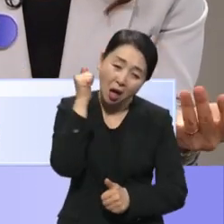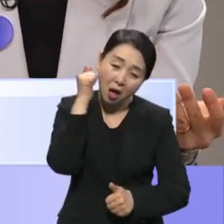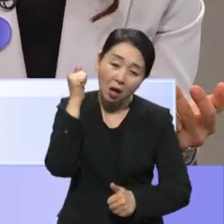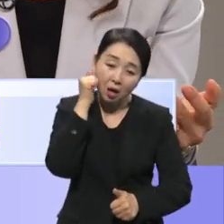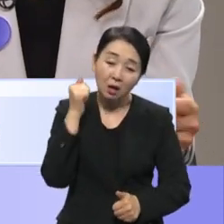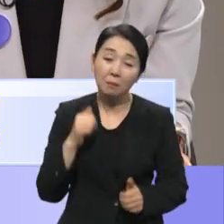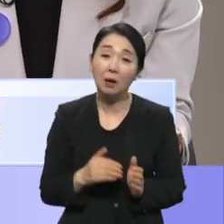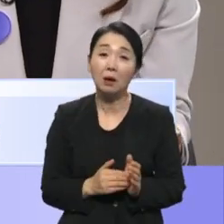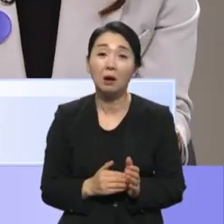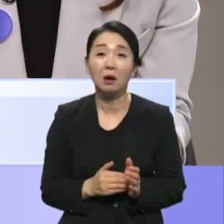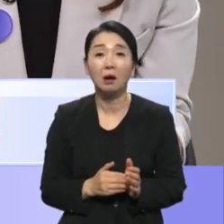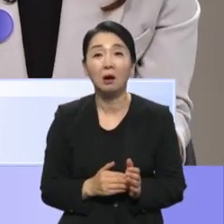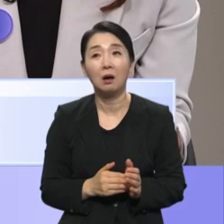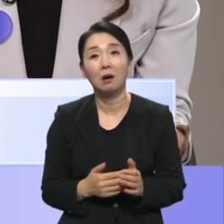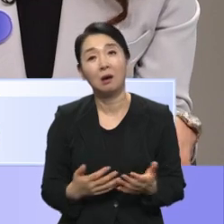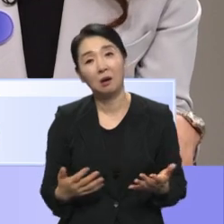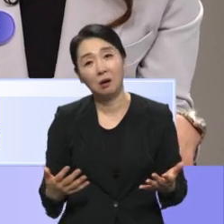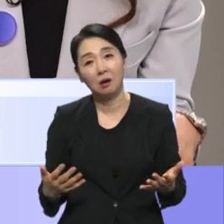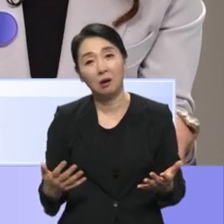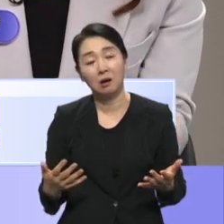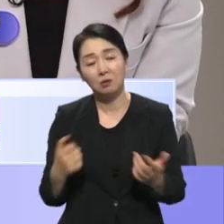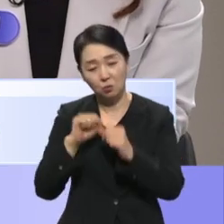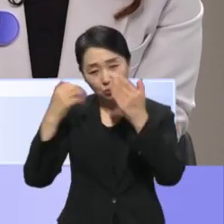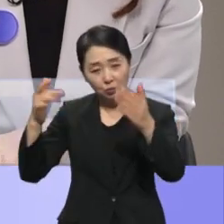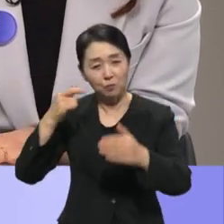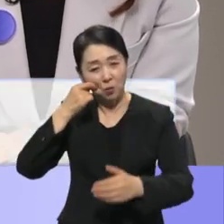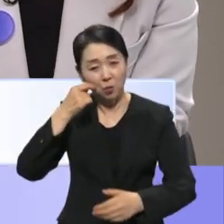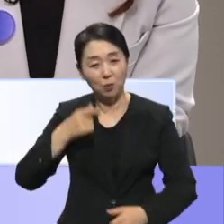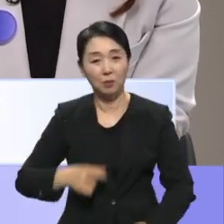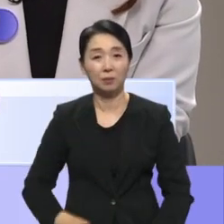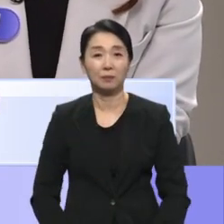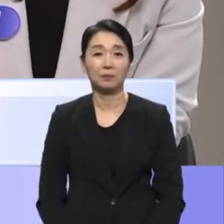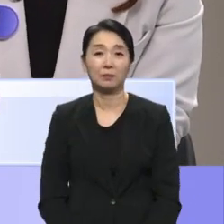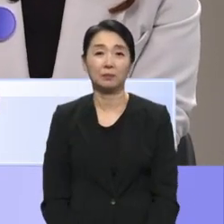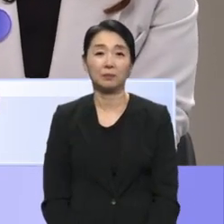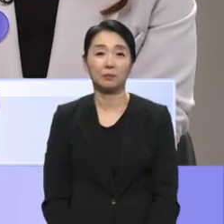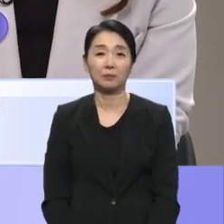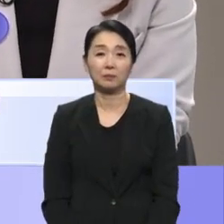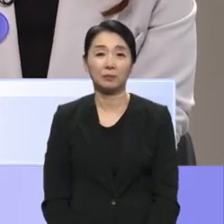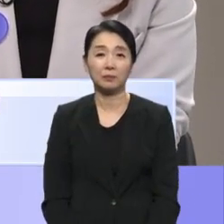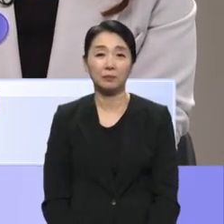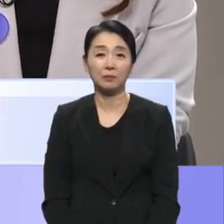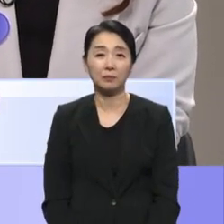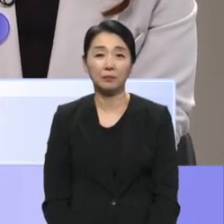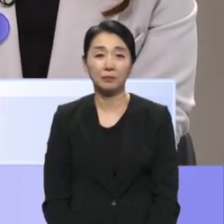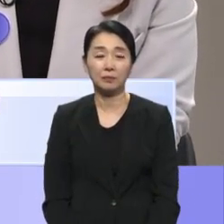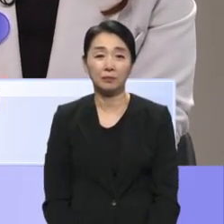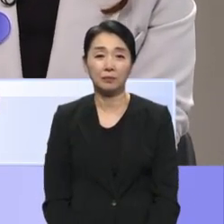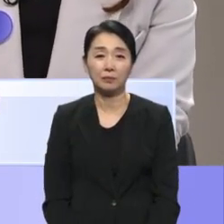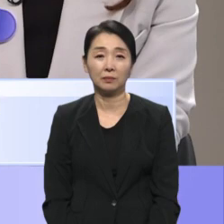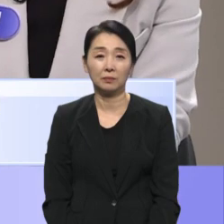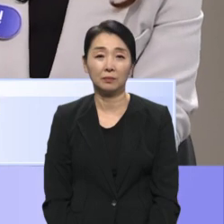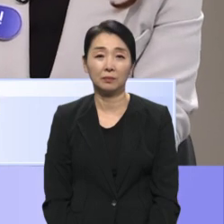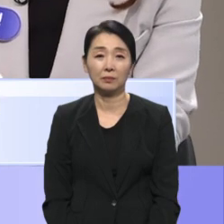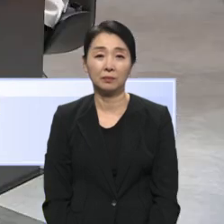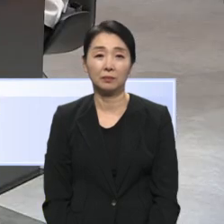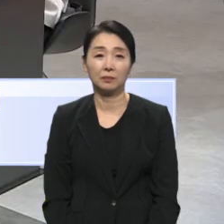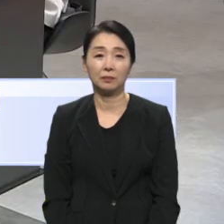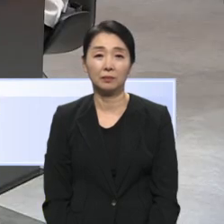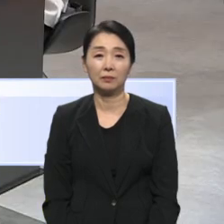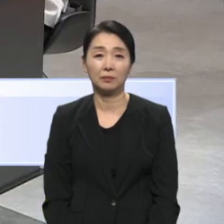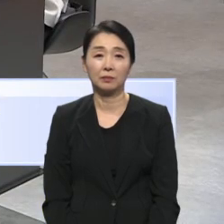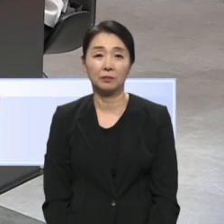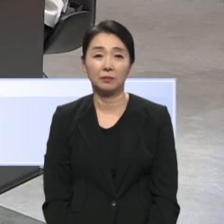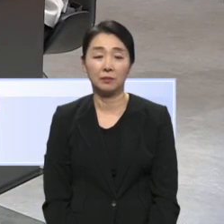했습니다.그녀가 그토록심한 구타를당할이유는전혀없습니다.저는이것이절대용서받을 수없는일이라고생각합니다.그 진술서